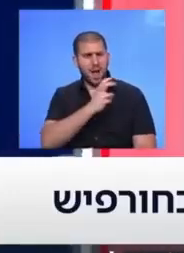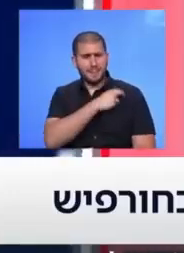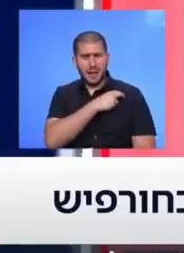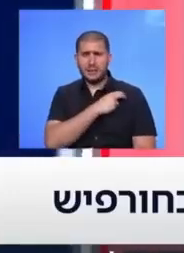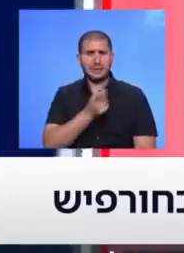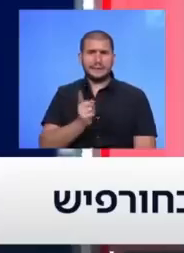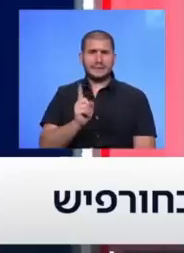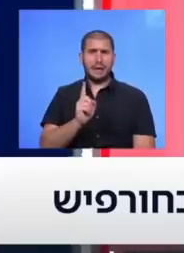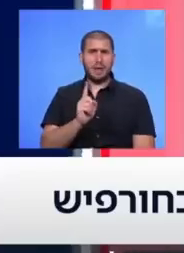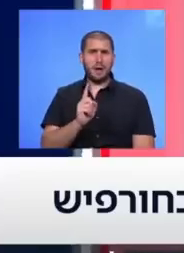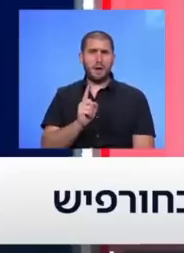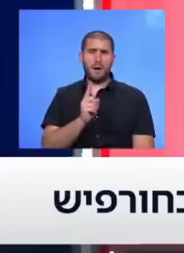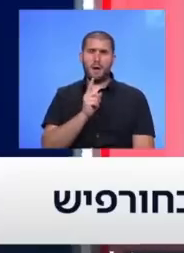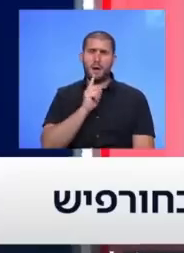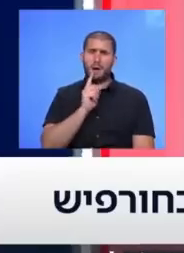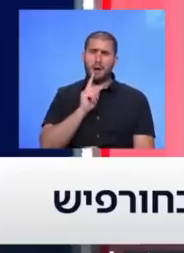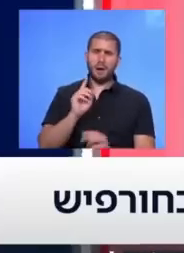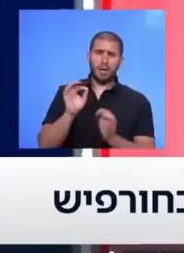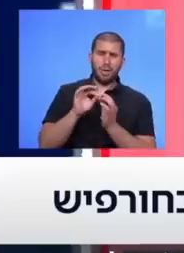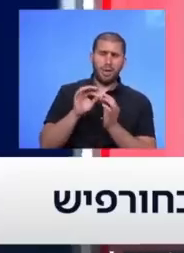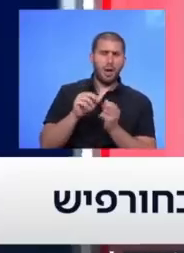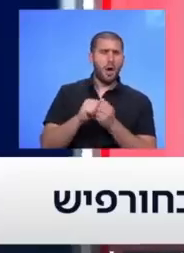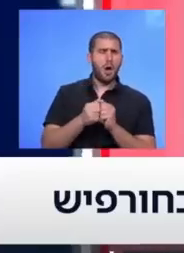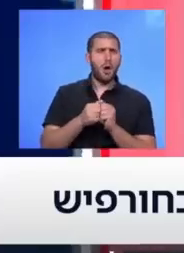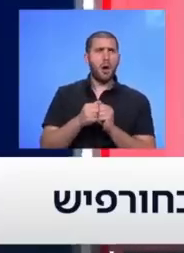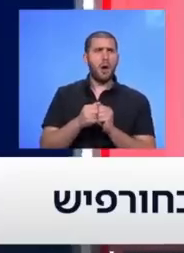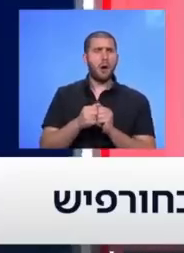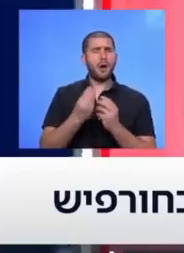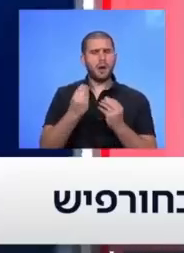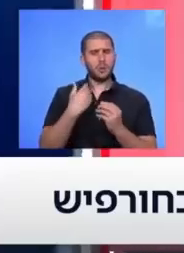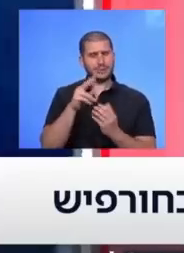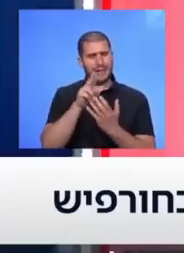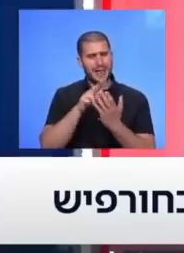מבצע קטן וזה לא משהו כזה שרק... רגע, אני רוצה להקריא